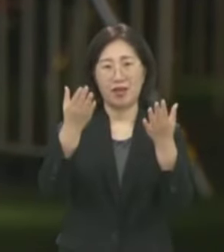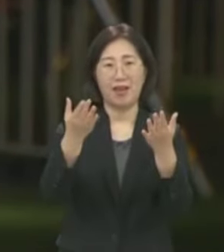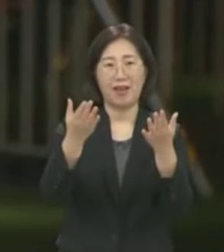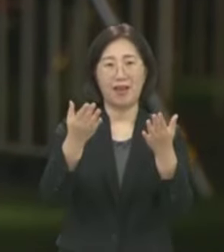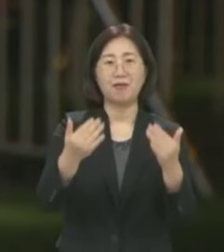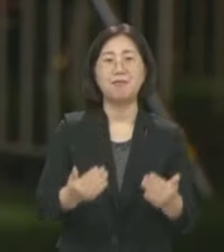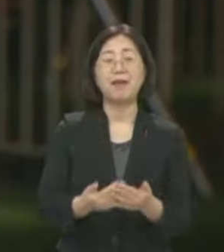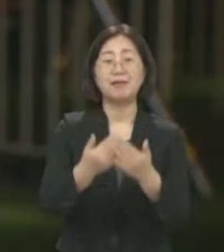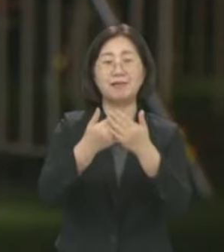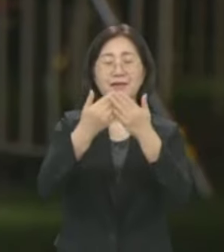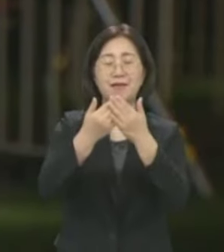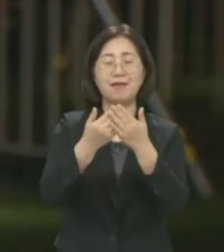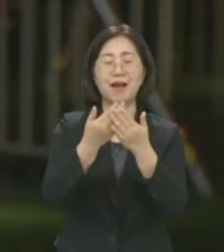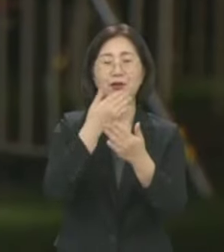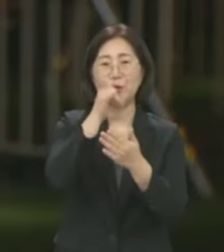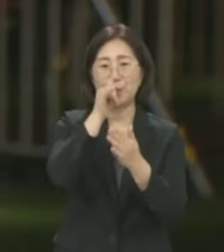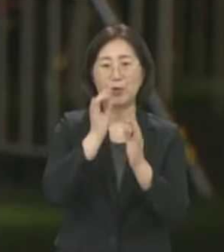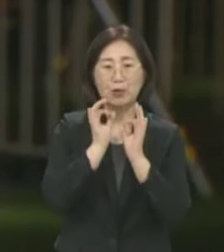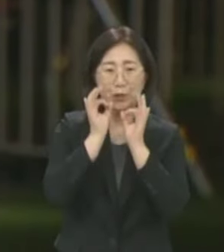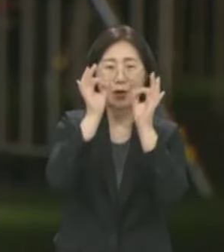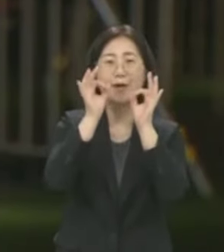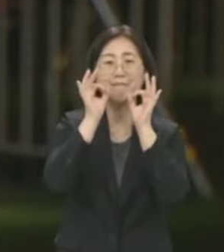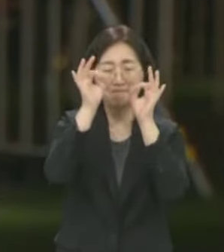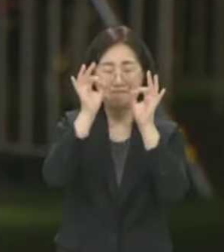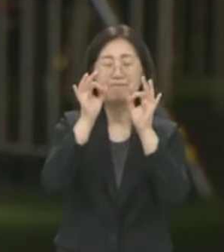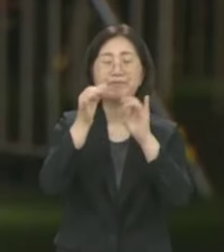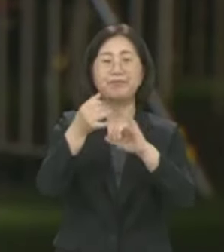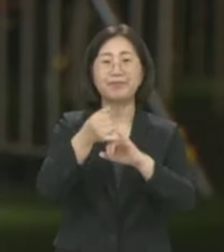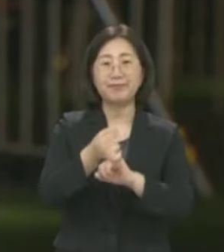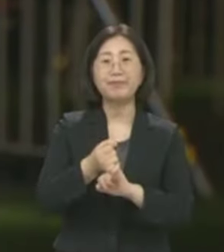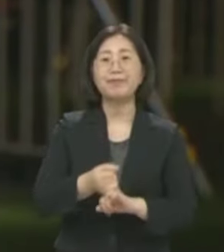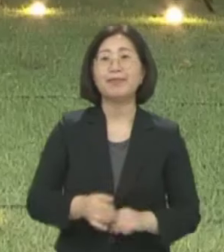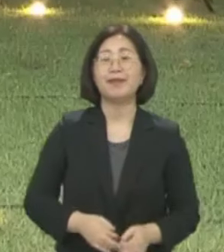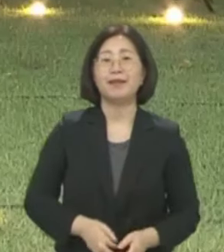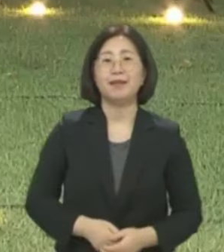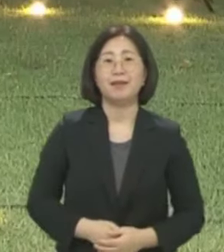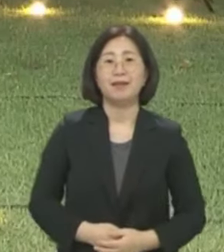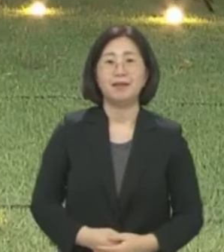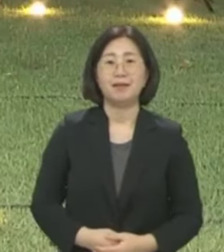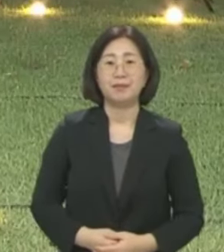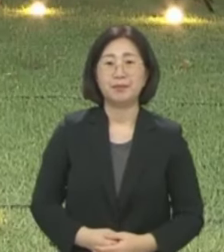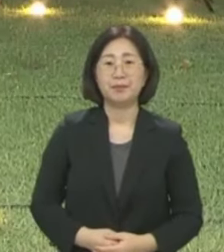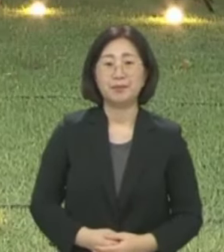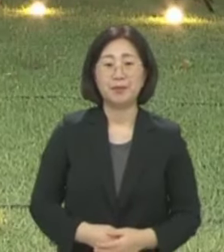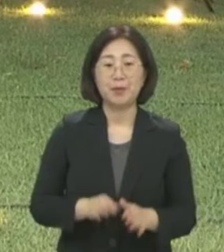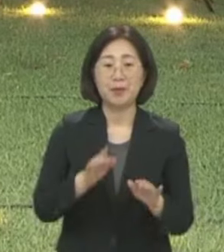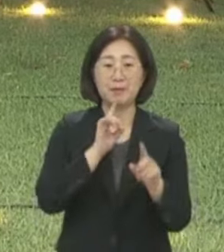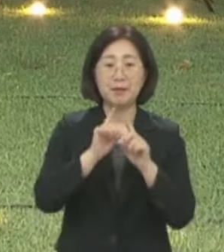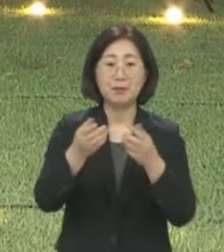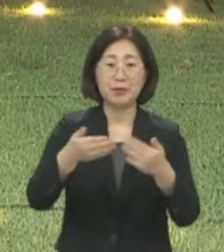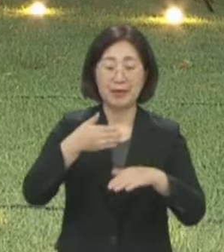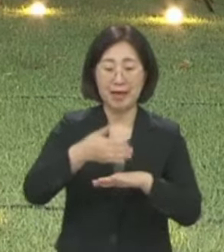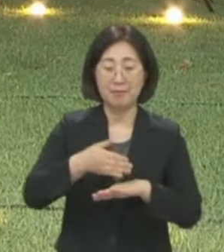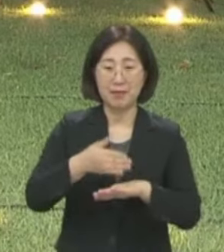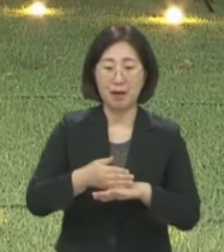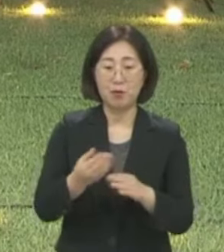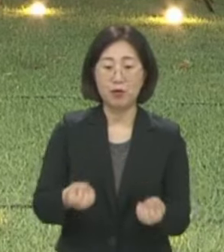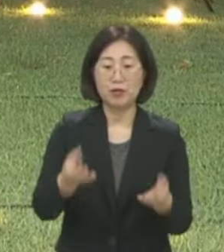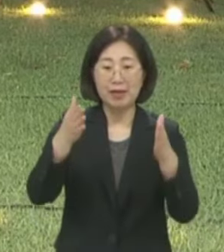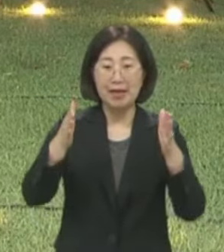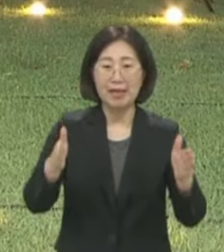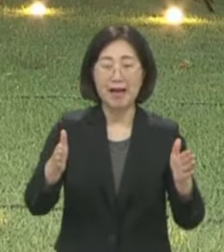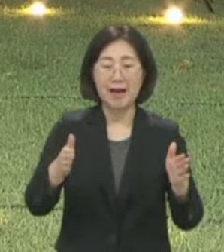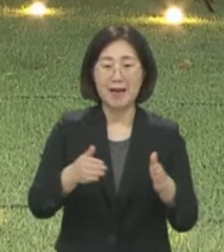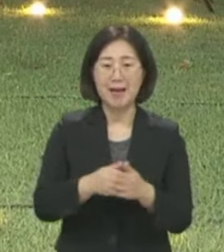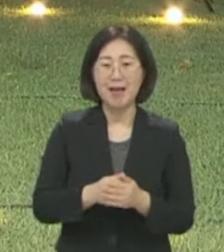만들어갈 그런 계획으로 열심히 노력하고 또 그렇게 노력할 계획으로 있습니다. 네, 오늘 말씀 잘 들었고요. 축제 기간에